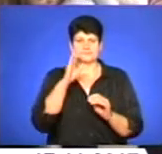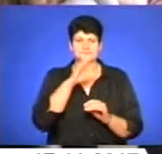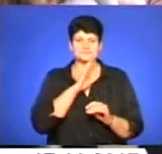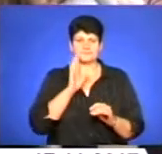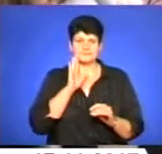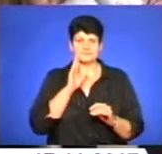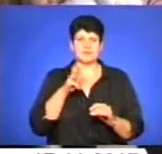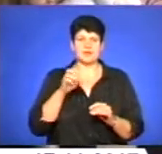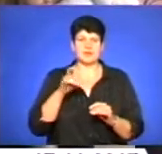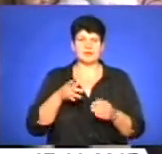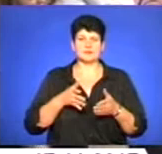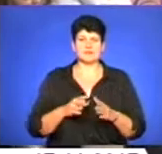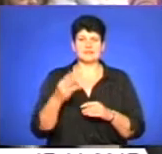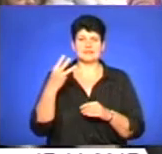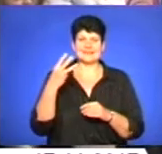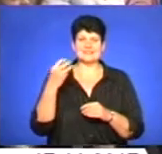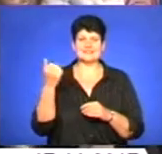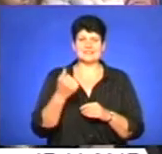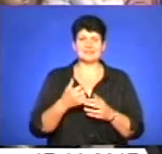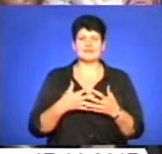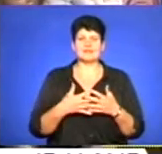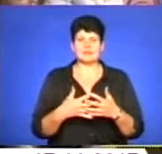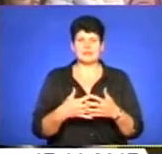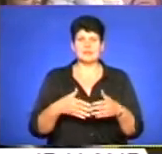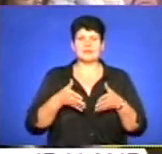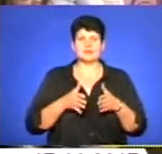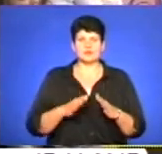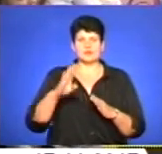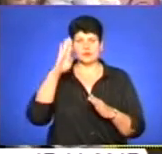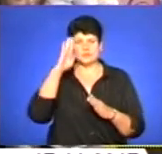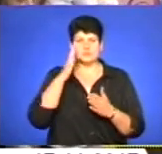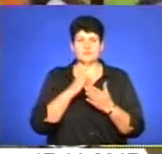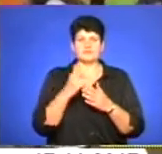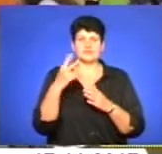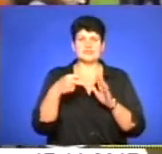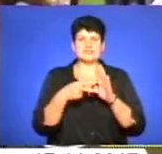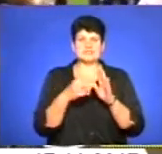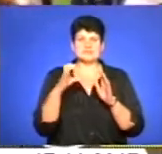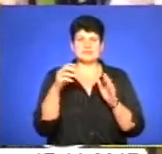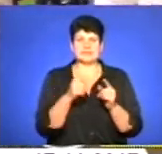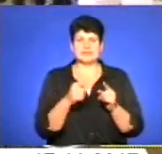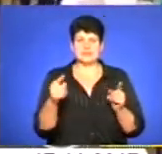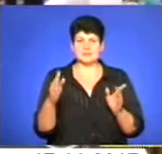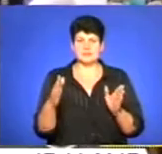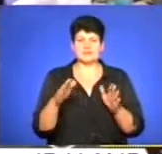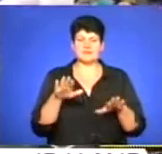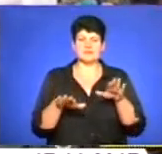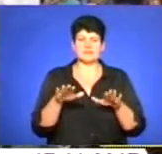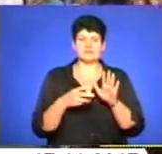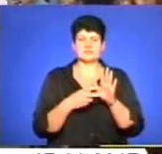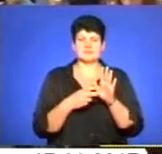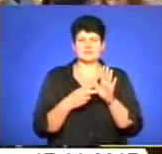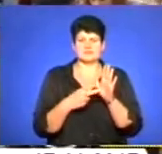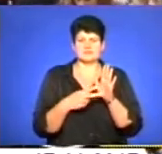Марія народила на 30-му тижні вагітності. При народженні хлопчик мав всього 27 сантиметрів і важив 780 грамів. Молода